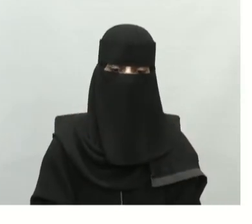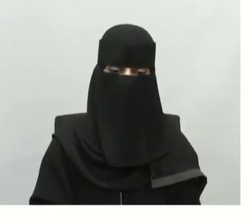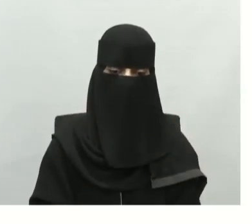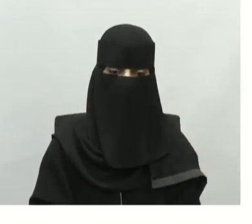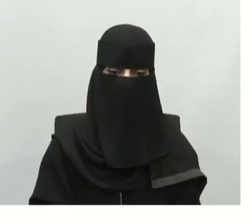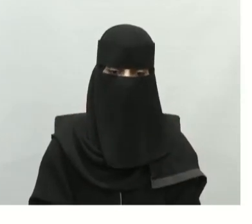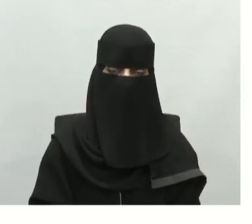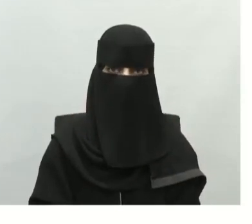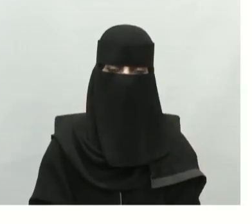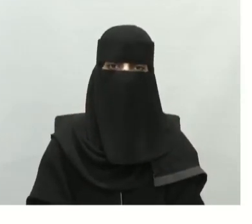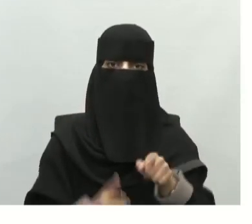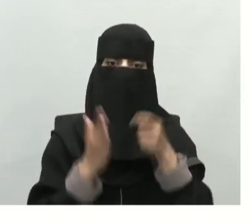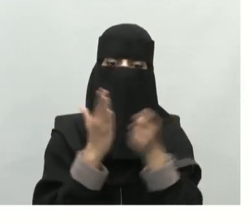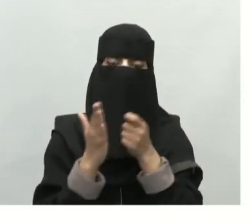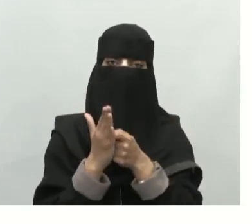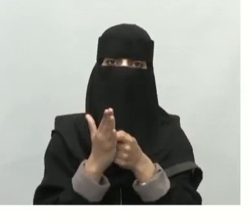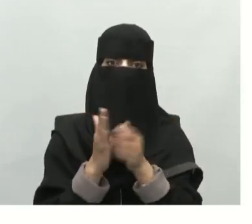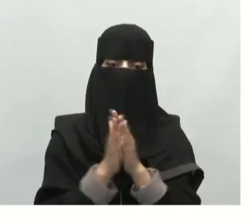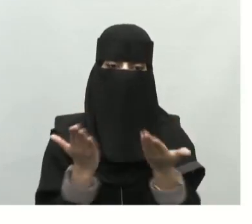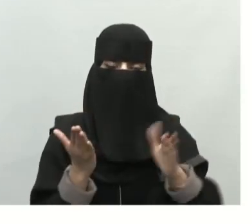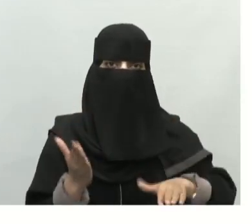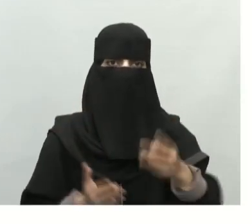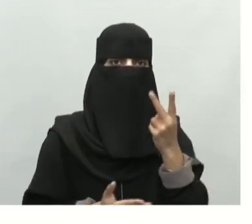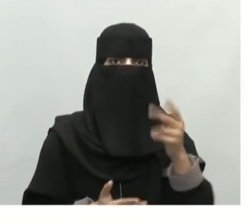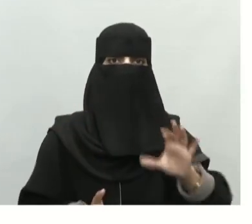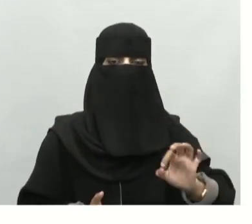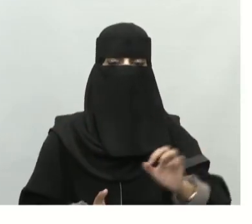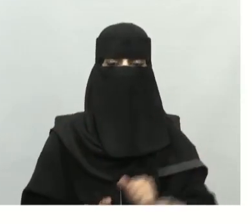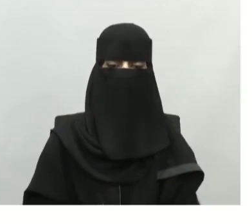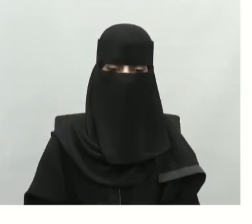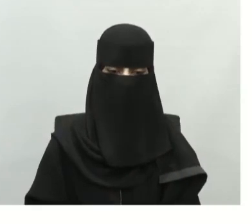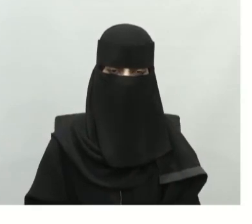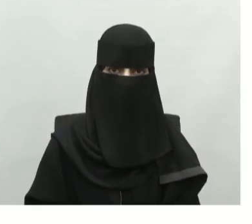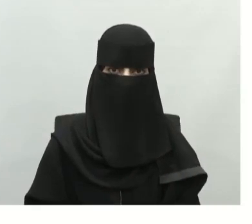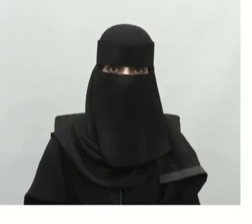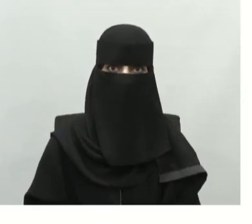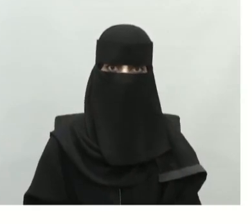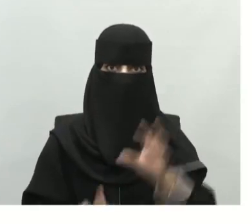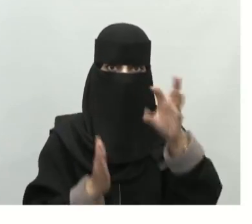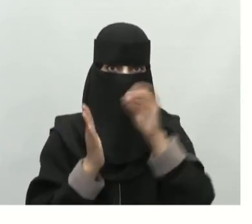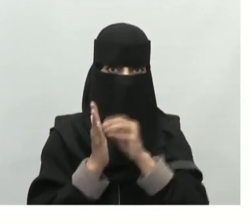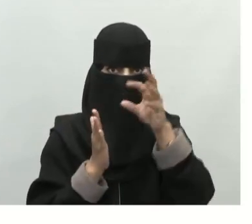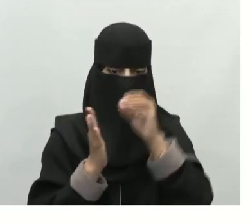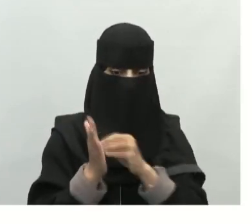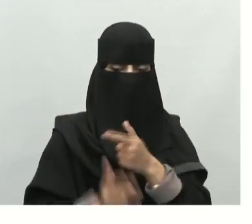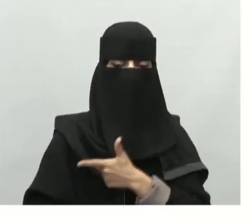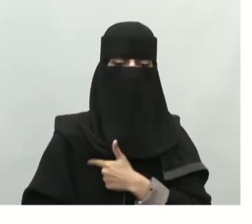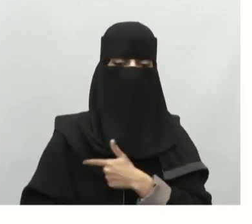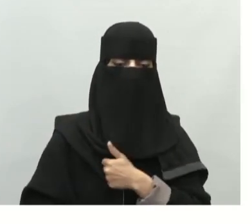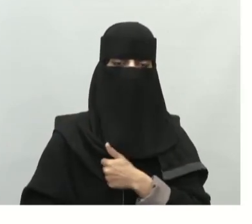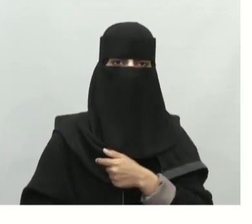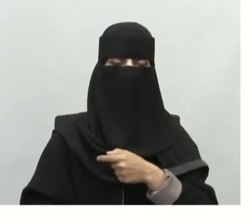الخارجيه لدينا نشاط صفحه 52 اذكر او اذكري